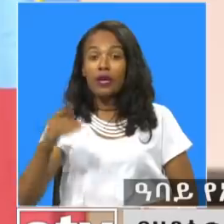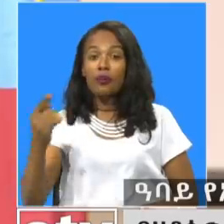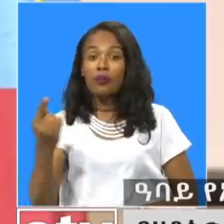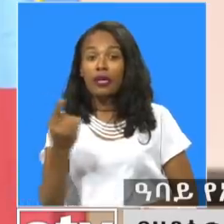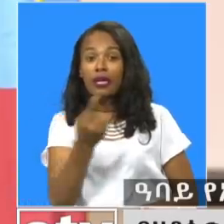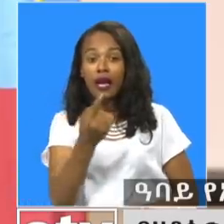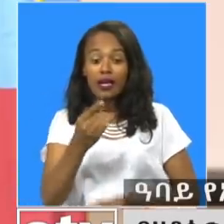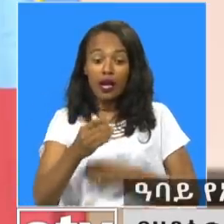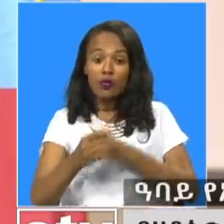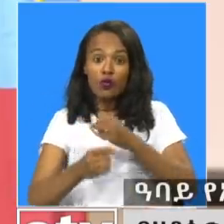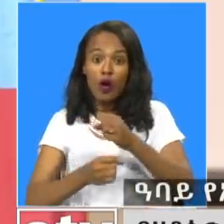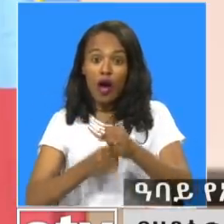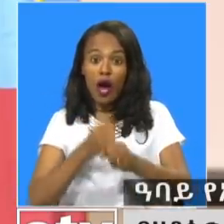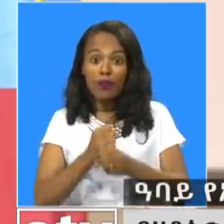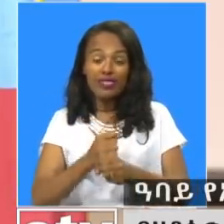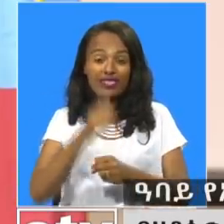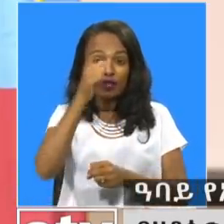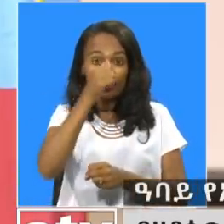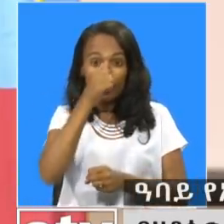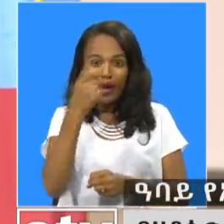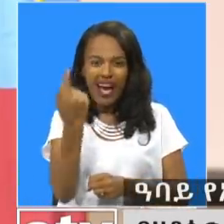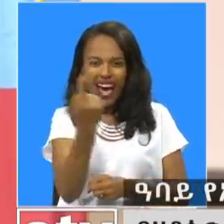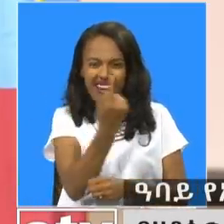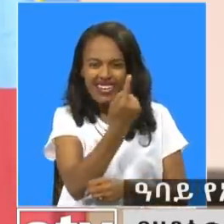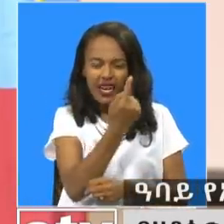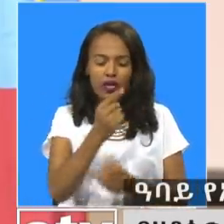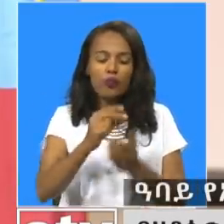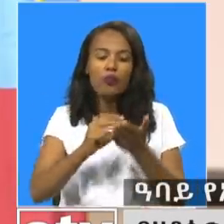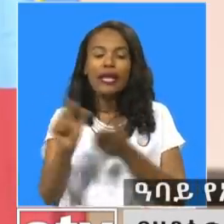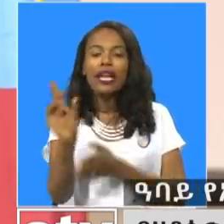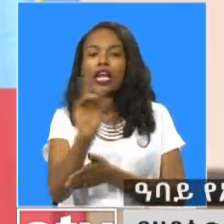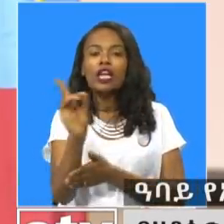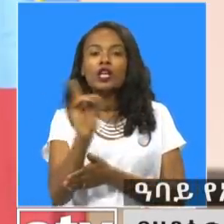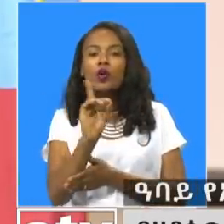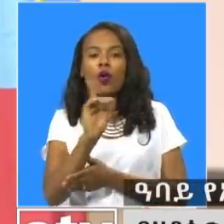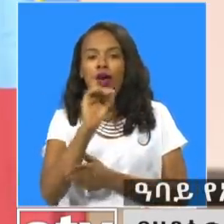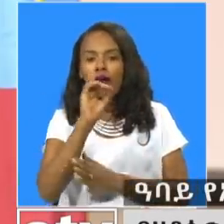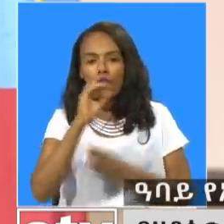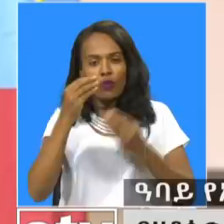በእያንዳንዱ አመት ኢትዮጵያ 1 ቢሊዮን ዶላር ነው ያጣችው።